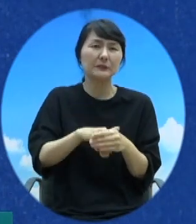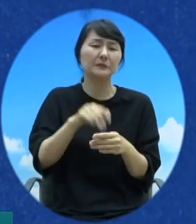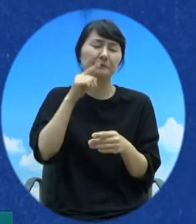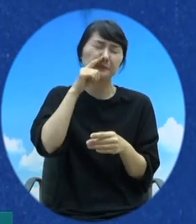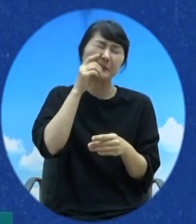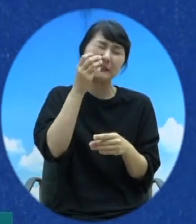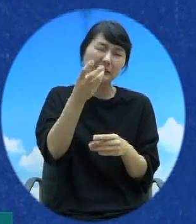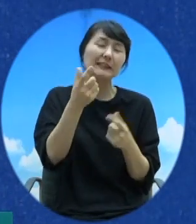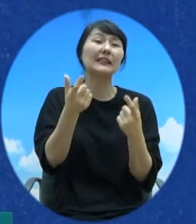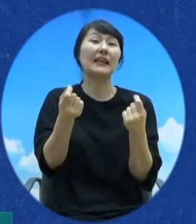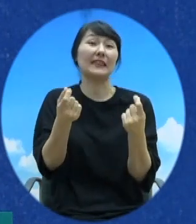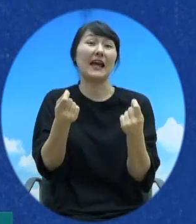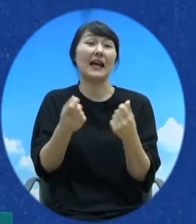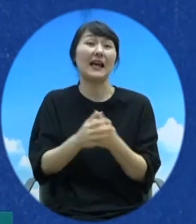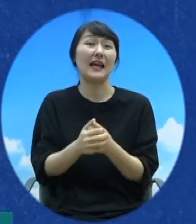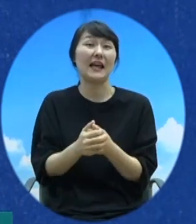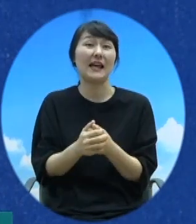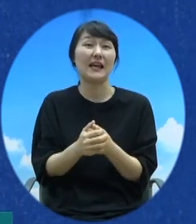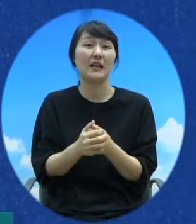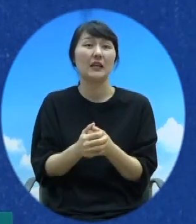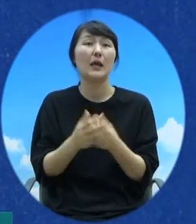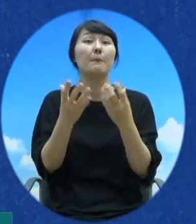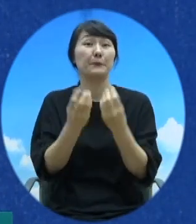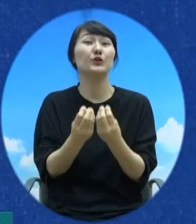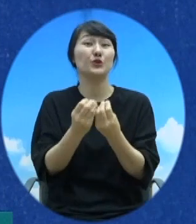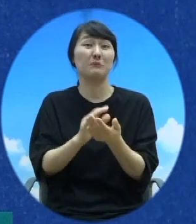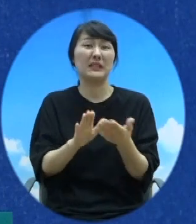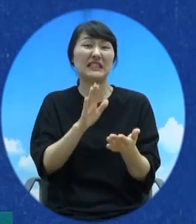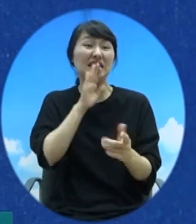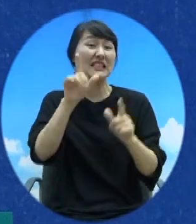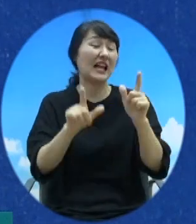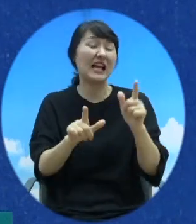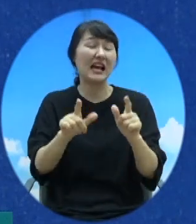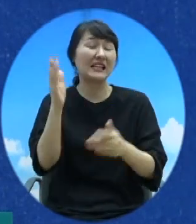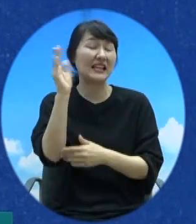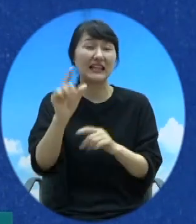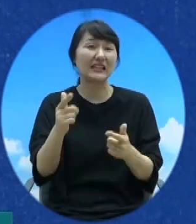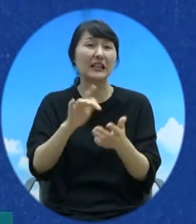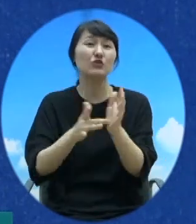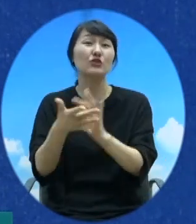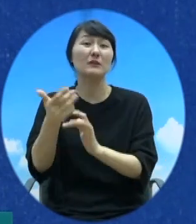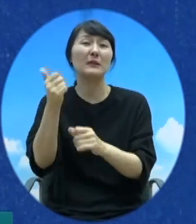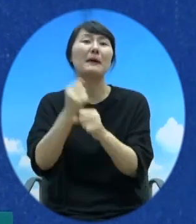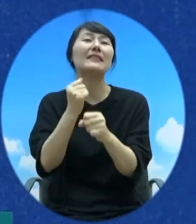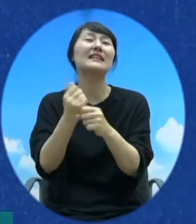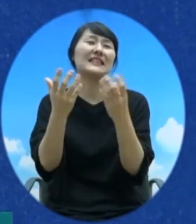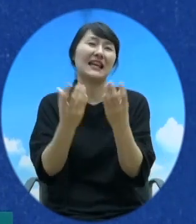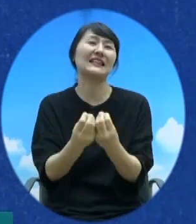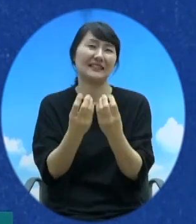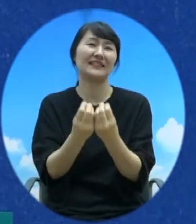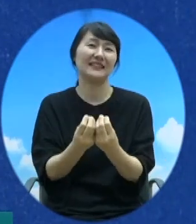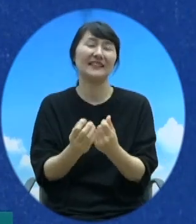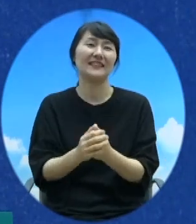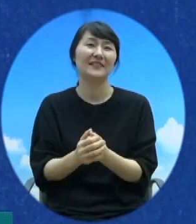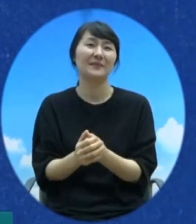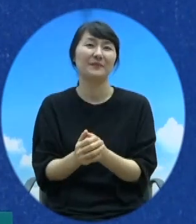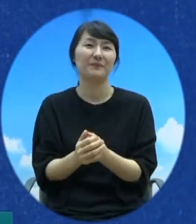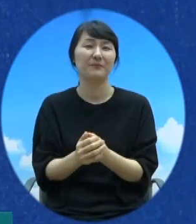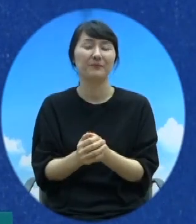겨자씨 하나를 갖다 그랬어요. 비유입니다. 이것은 예수님이 만들어낸 이야기입니다. 그런데